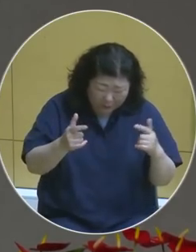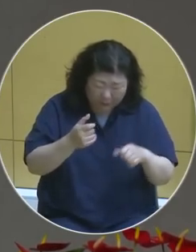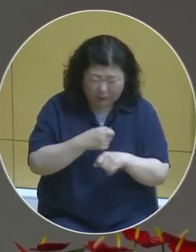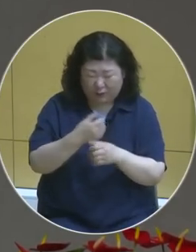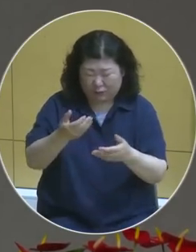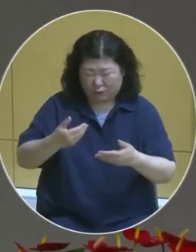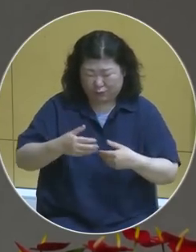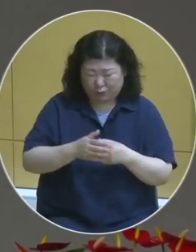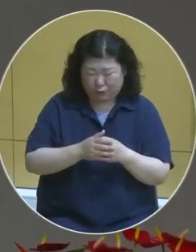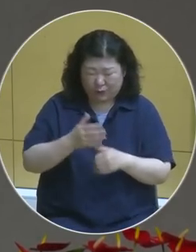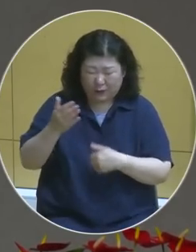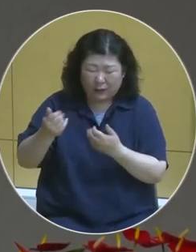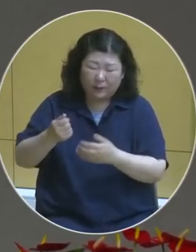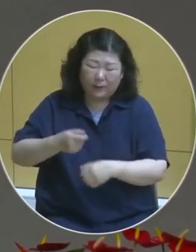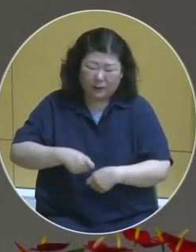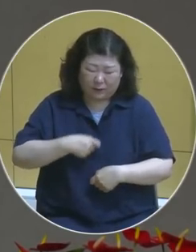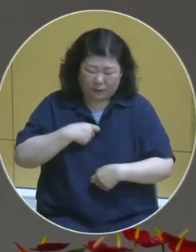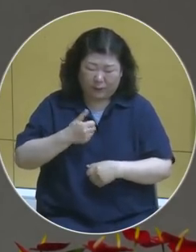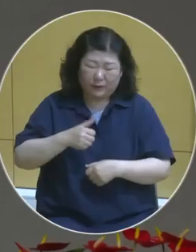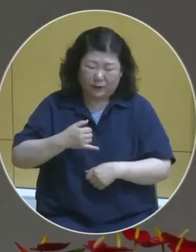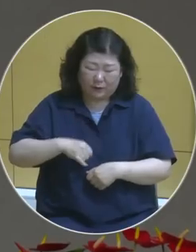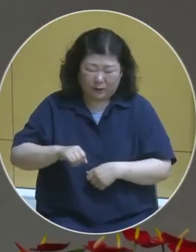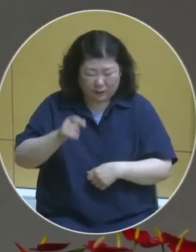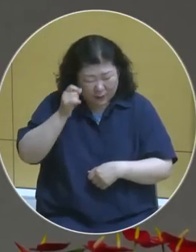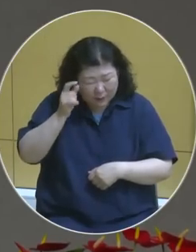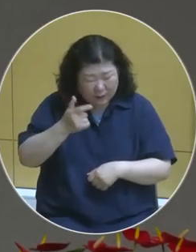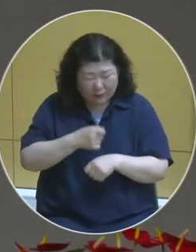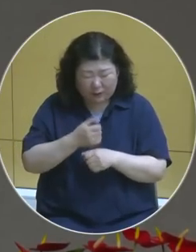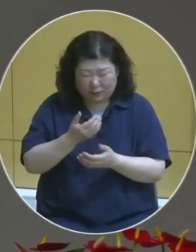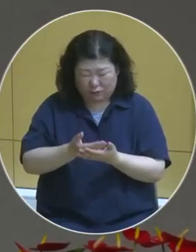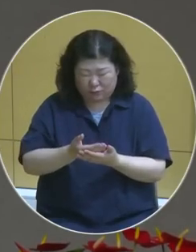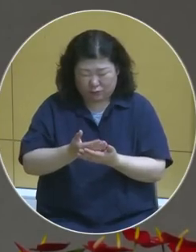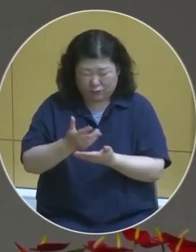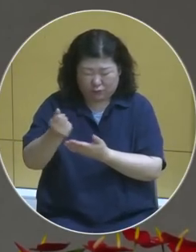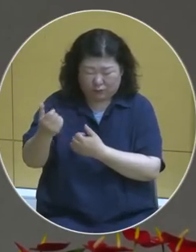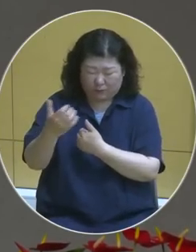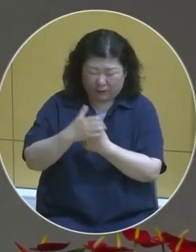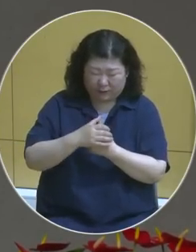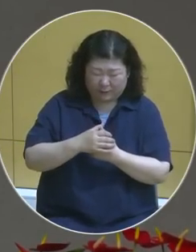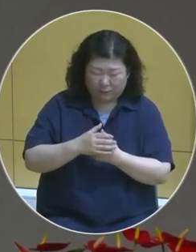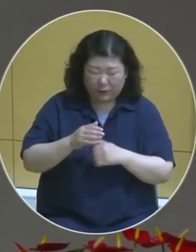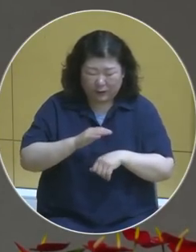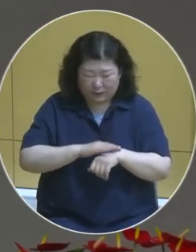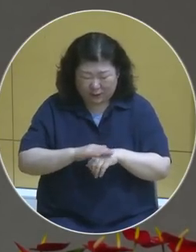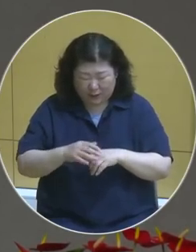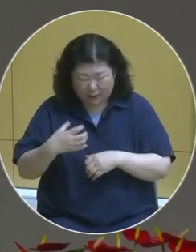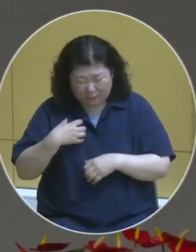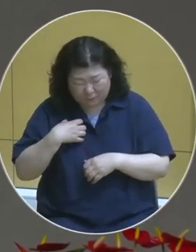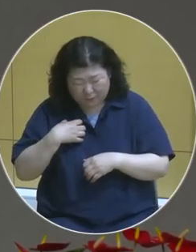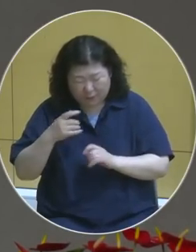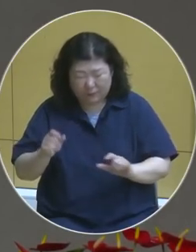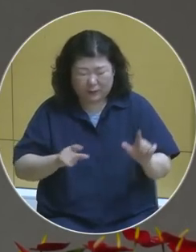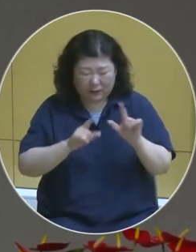의로운 자녀임을 깨닫게 하여 주시옵소서. 주신 사명을 잘 감당하며 살아가는 은혜를 더하여